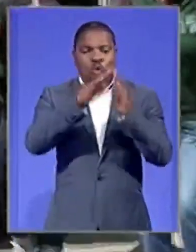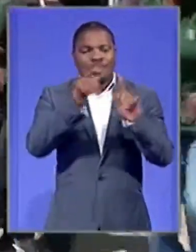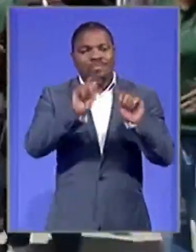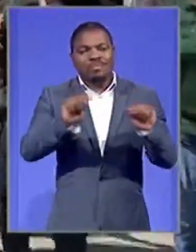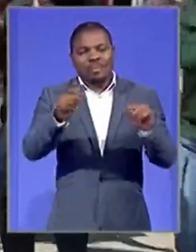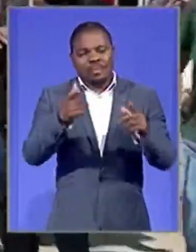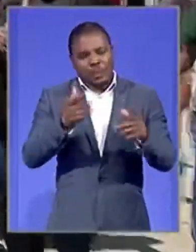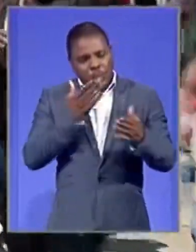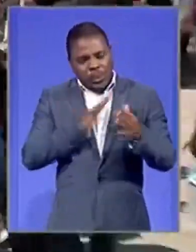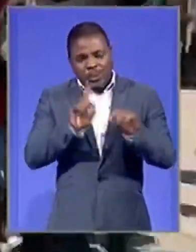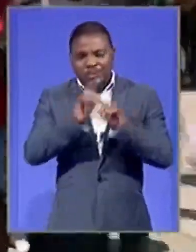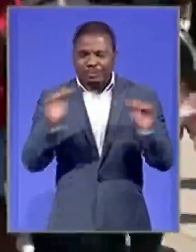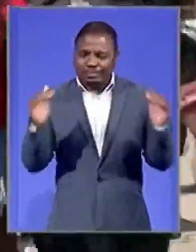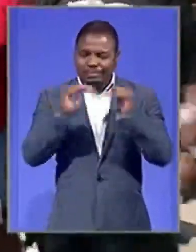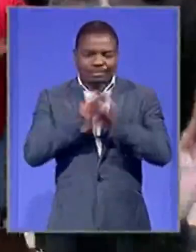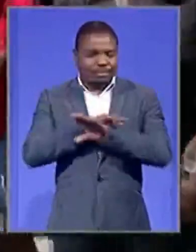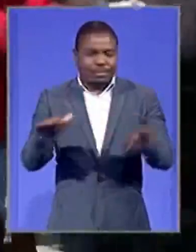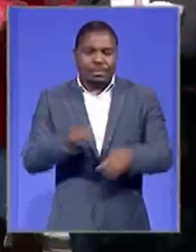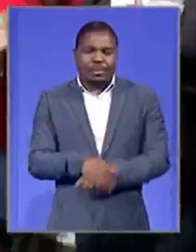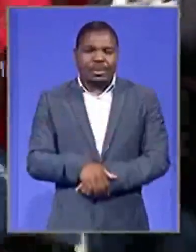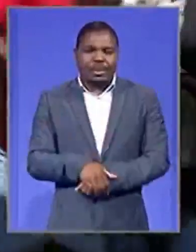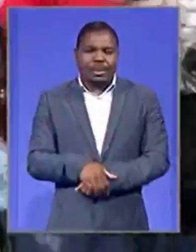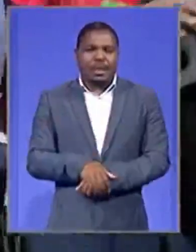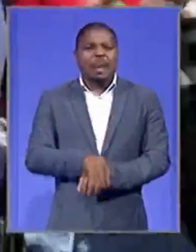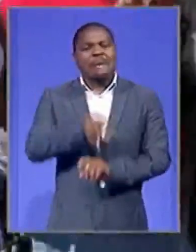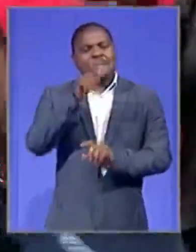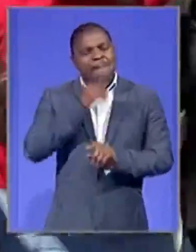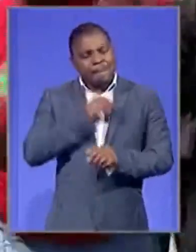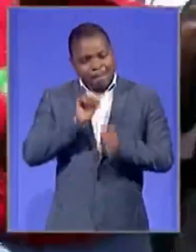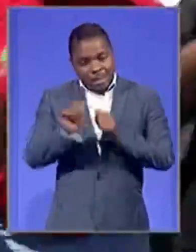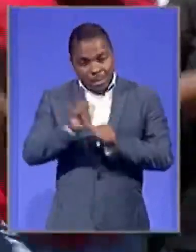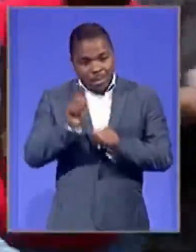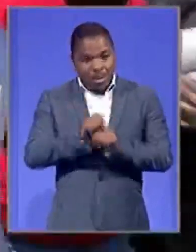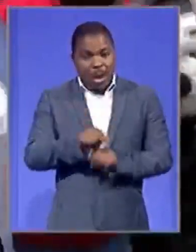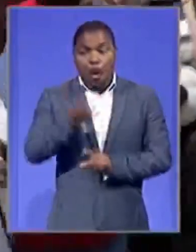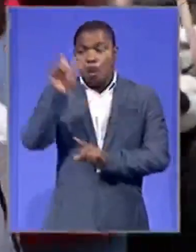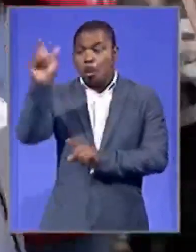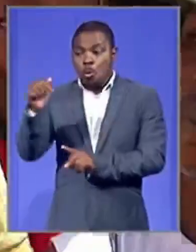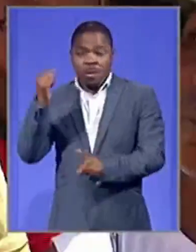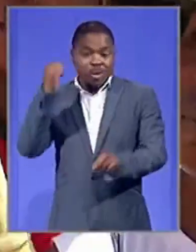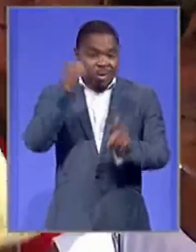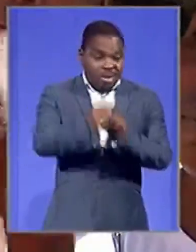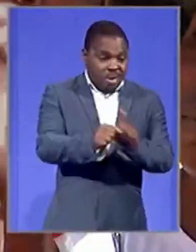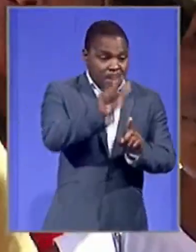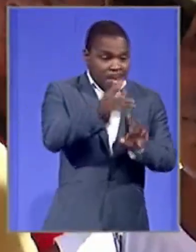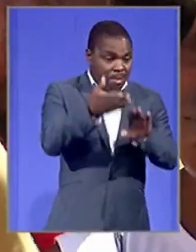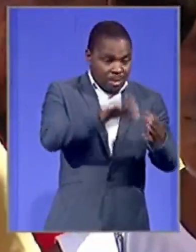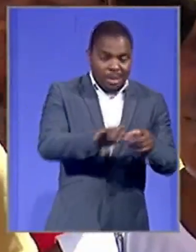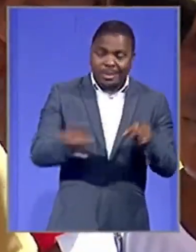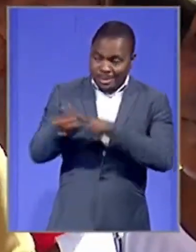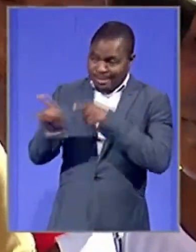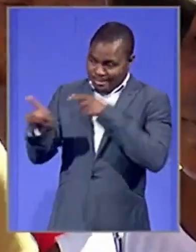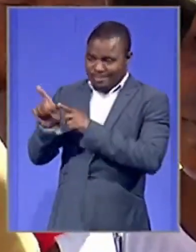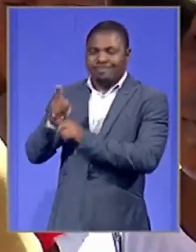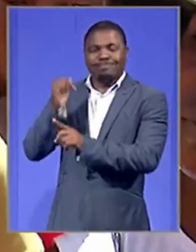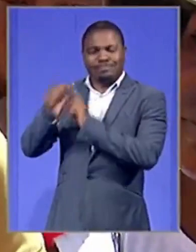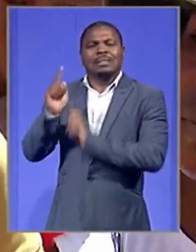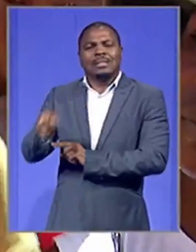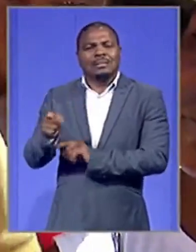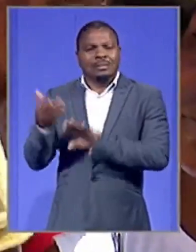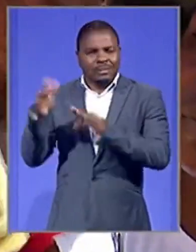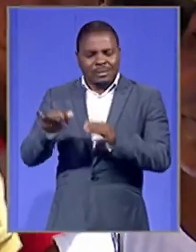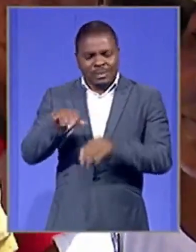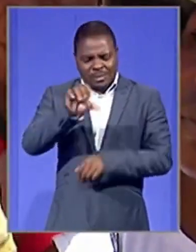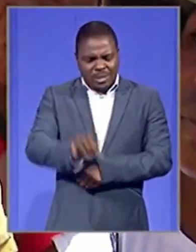ne ba batla toka. Ha o ka busetswa kganya hampale ha o bolailwe le wena o bolaiwe so molao wa South Africa o bodile